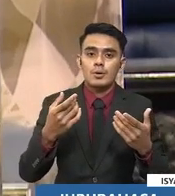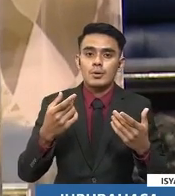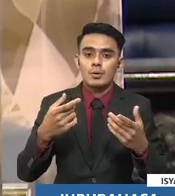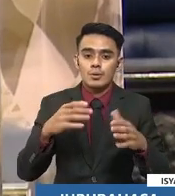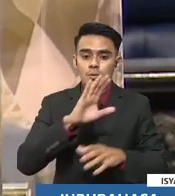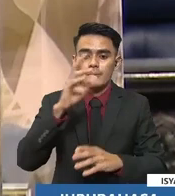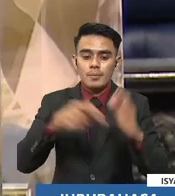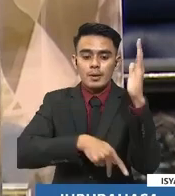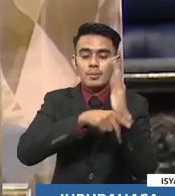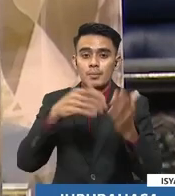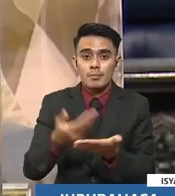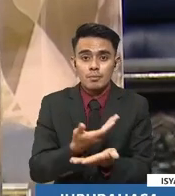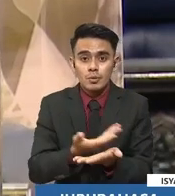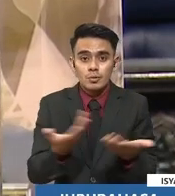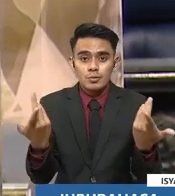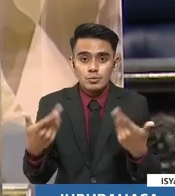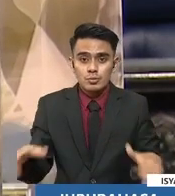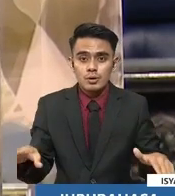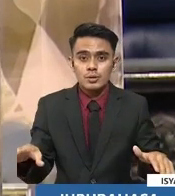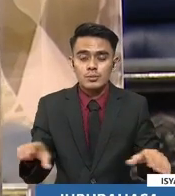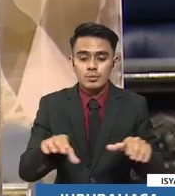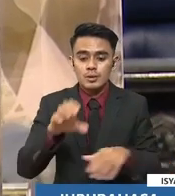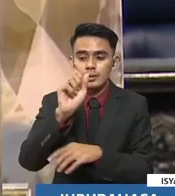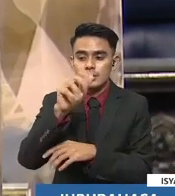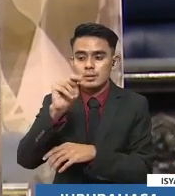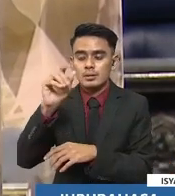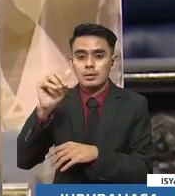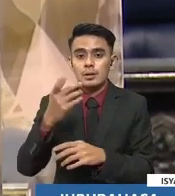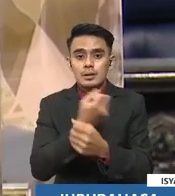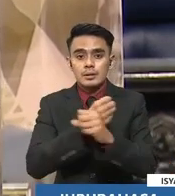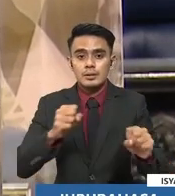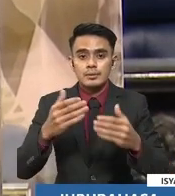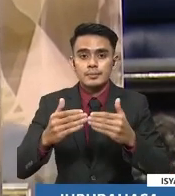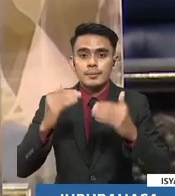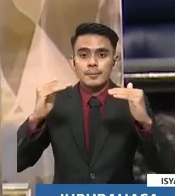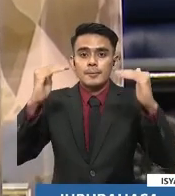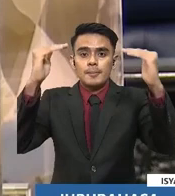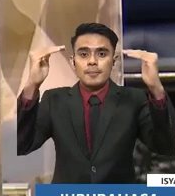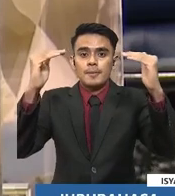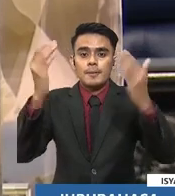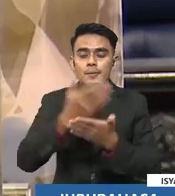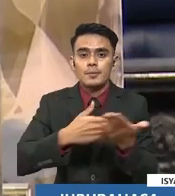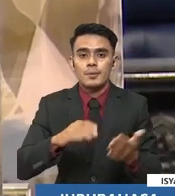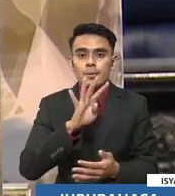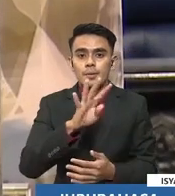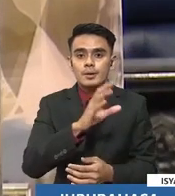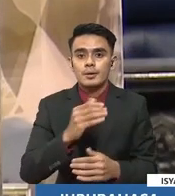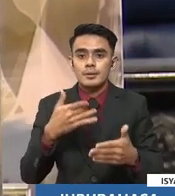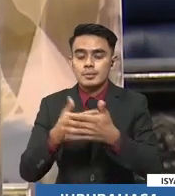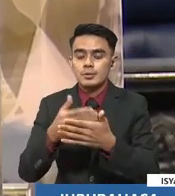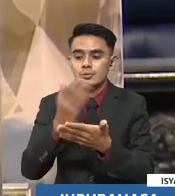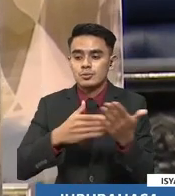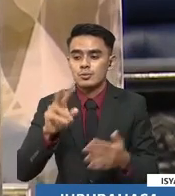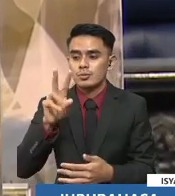di Parlimen Ulu Rejang telah mula dilaksanakan dan dijangka siap secara peringkat bermula suku keempat 2022 sehingga suku